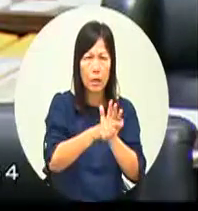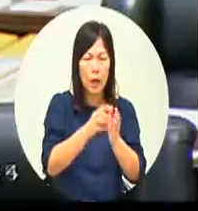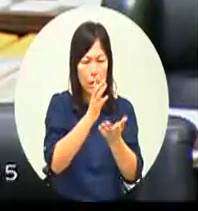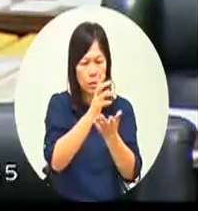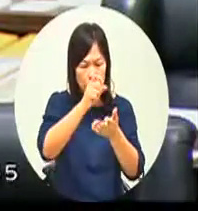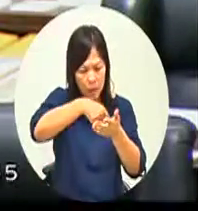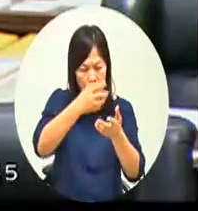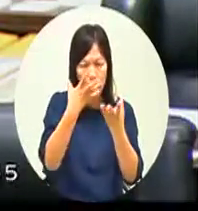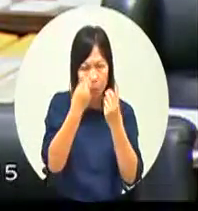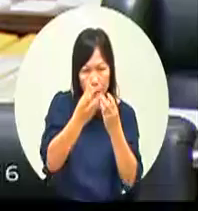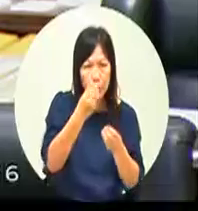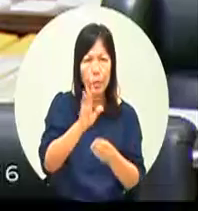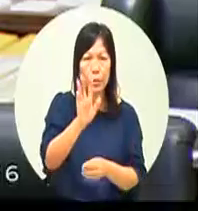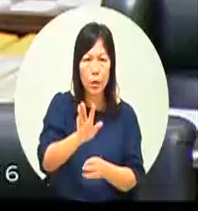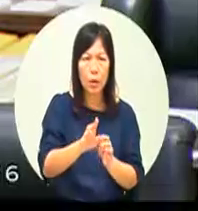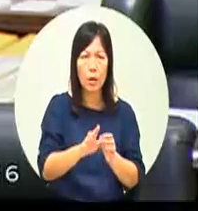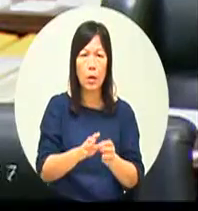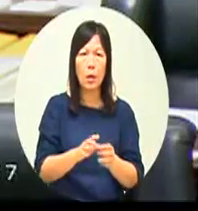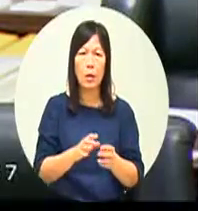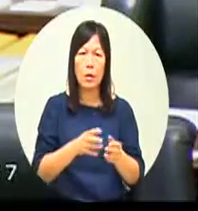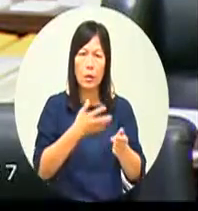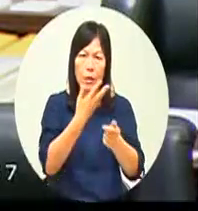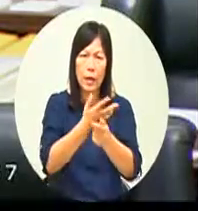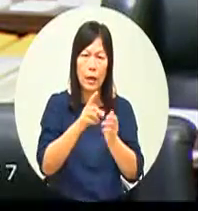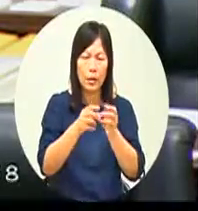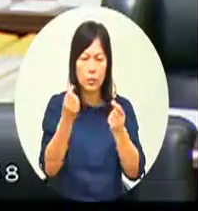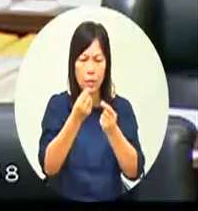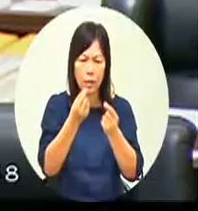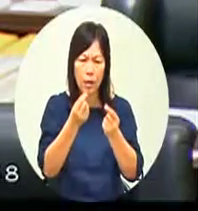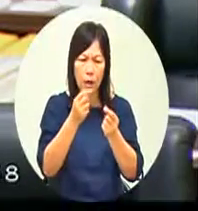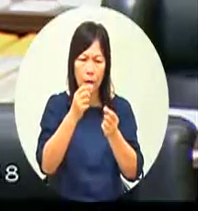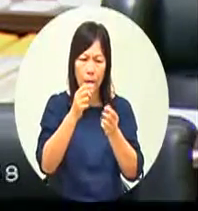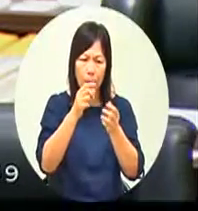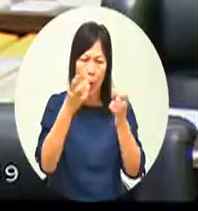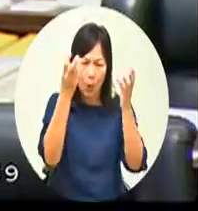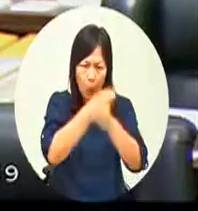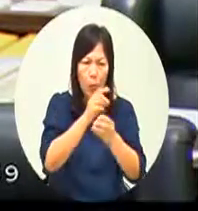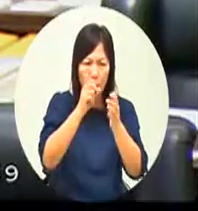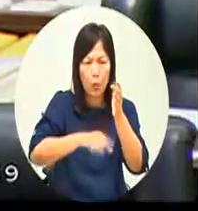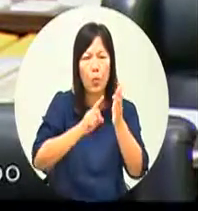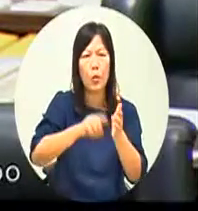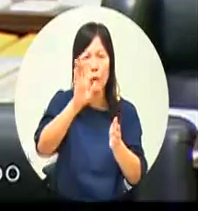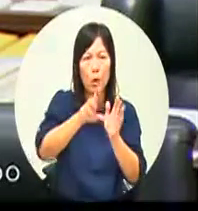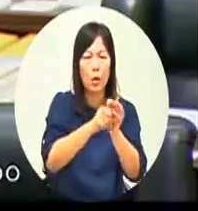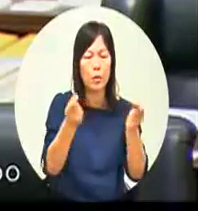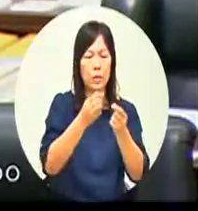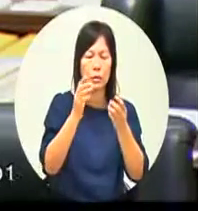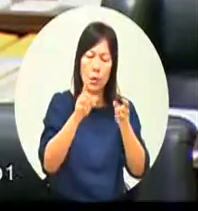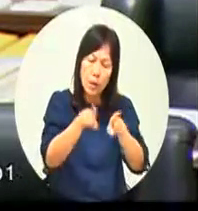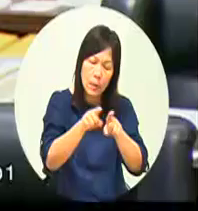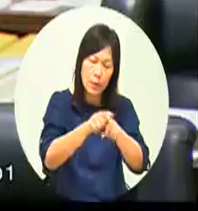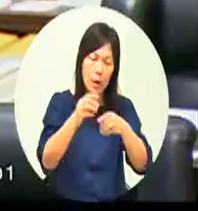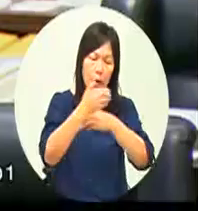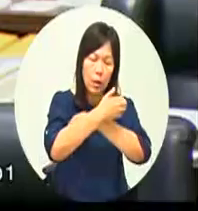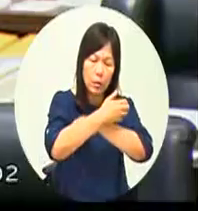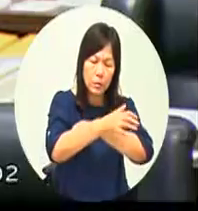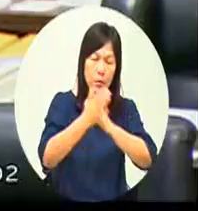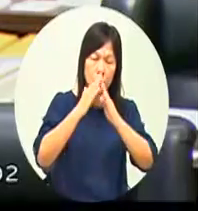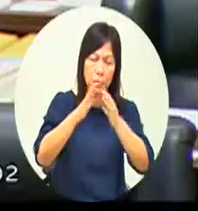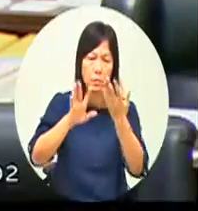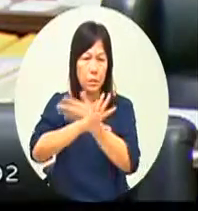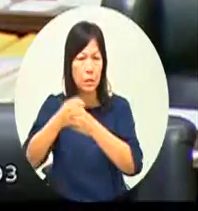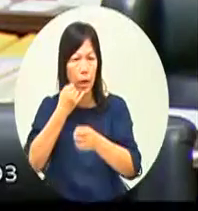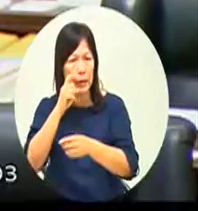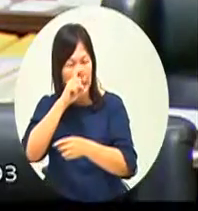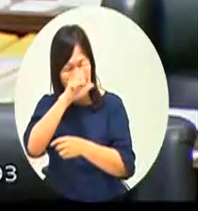的也不清不楚，那很容易就让人家误会说你是不是又要准备收外县市的一般事业废弃物。那